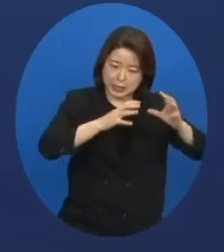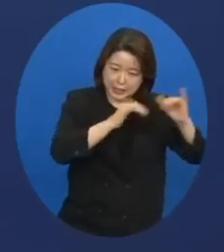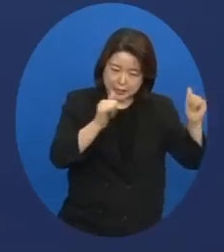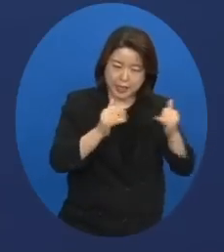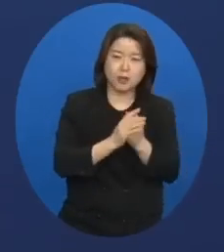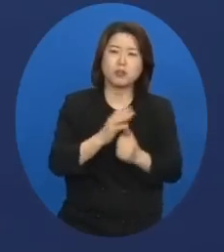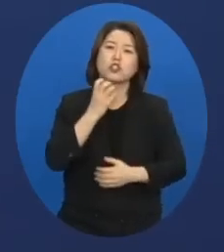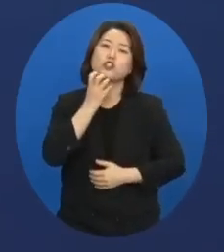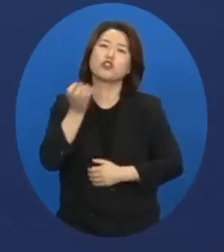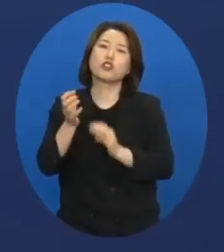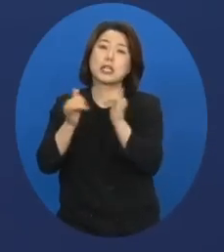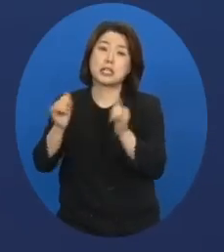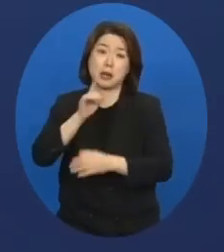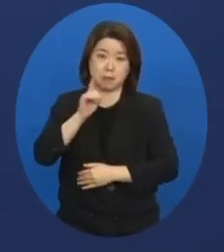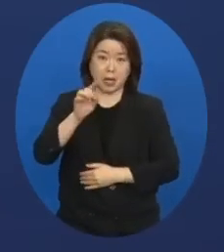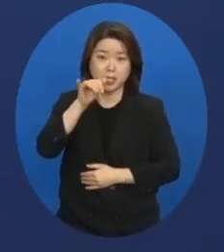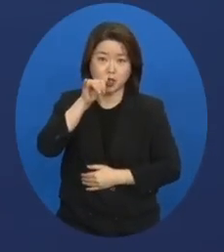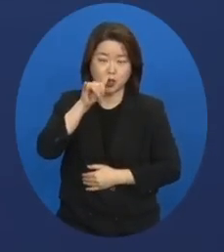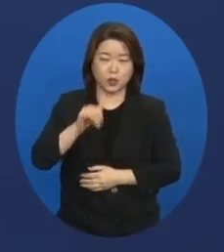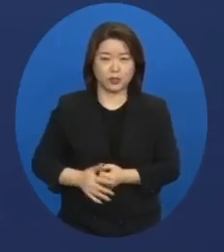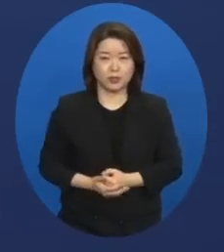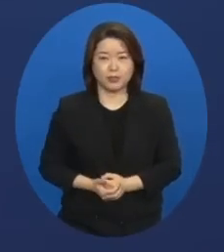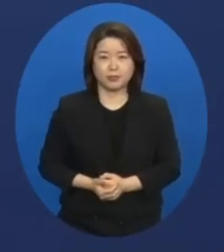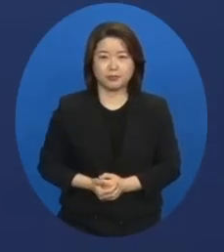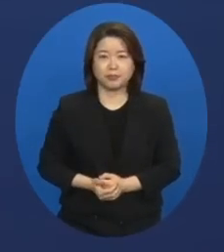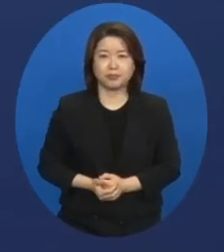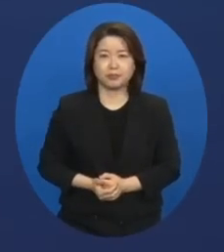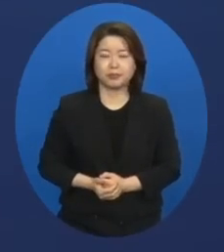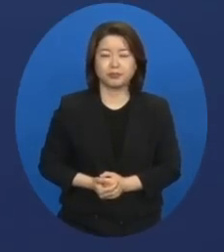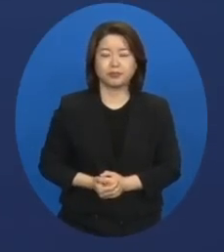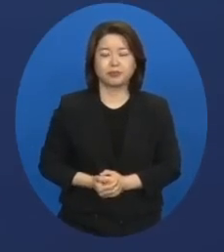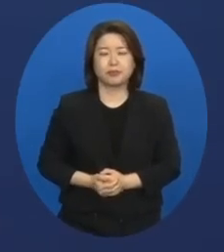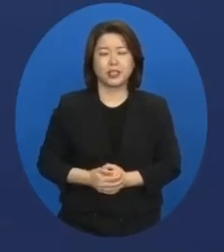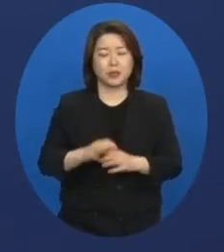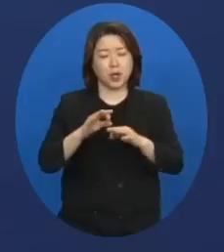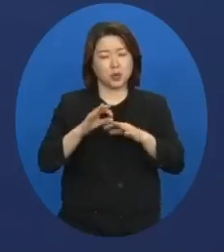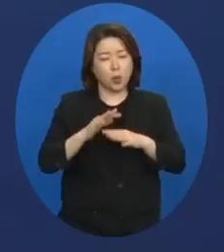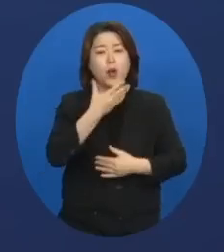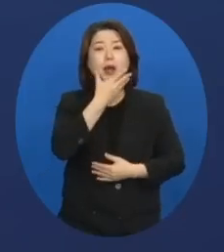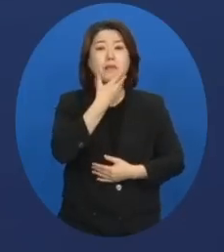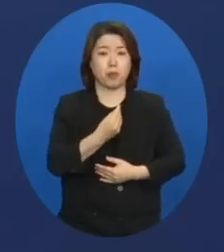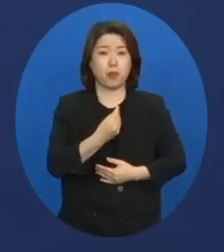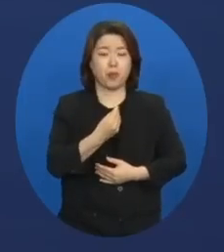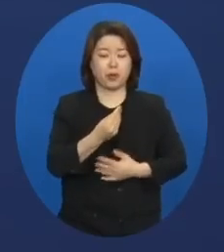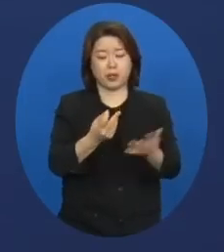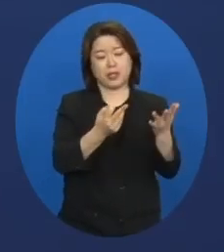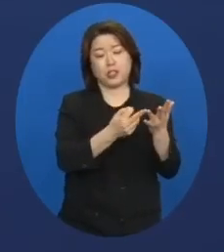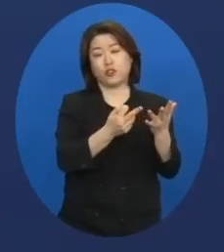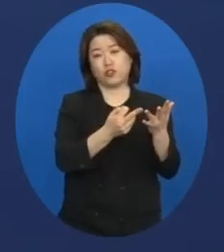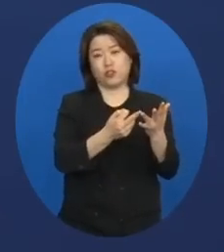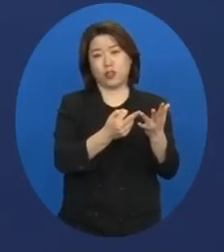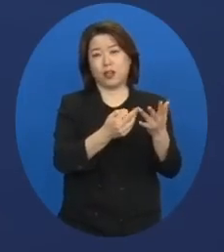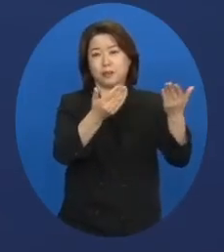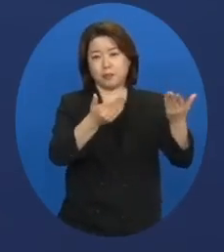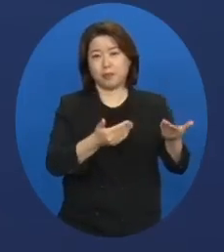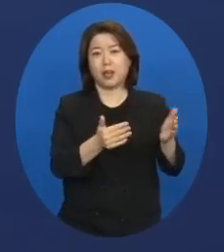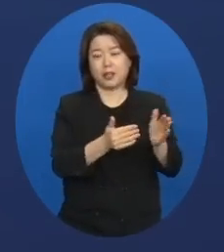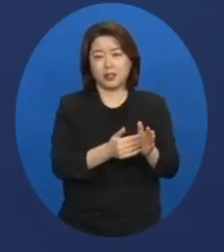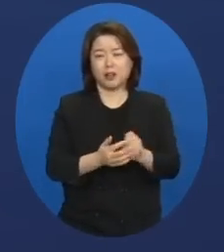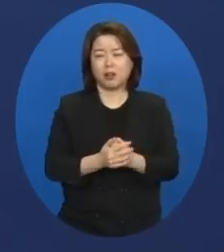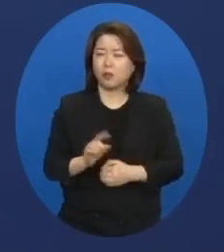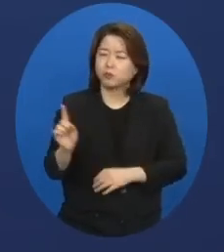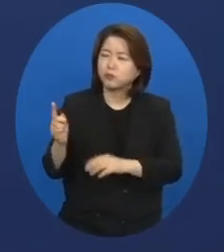유대인이라고 그렇게 말합니다. 참 놀라운 복을 유다지파가 받았습니다.